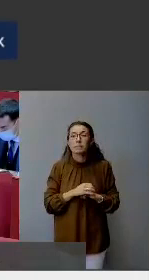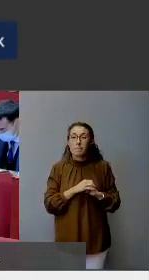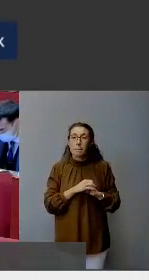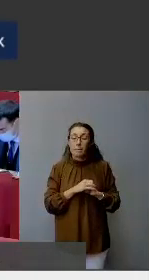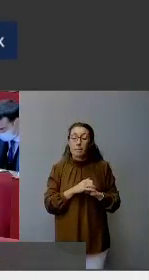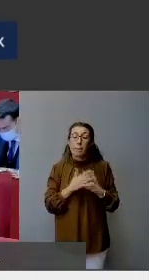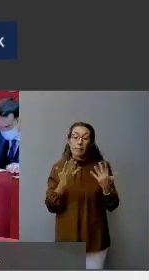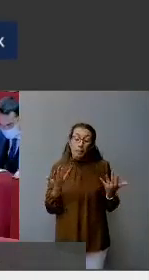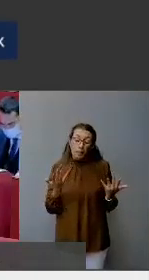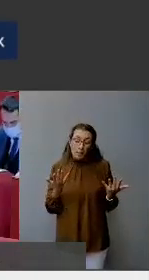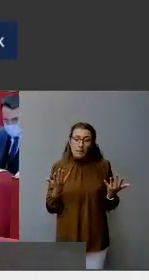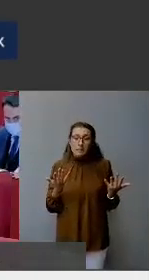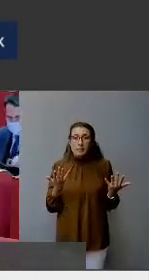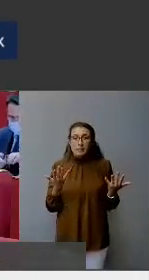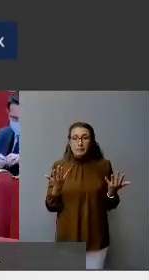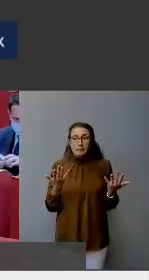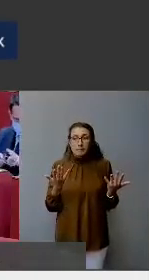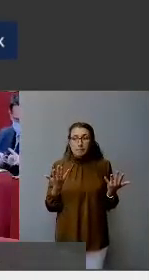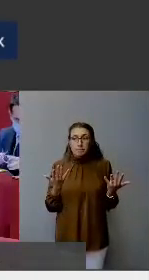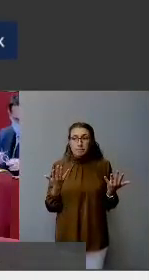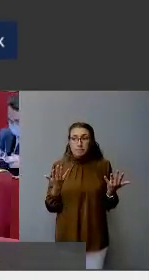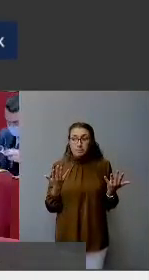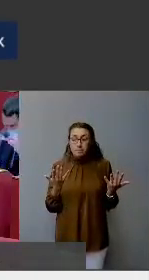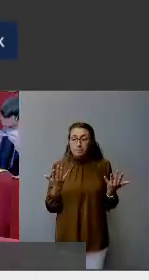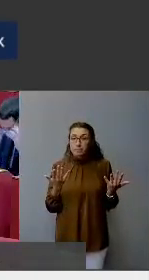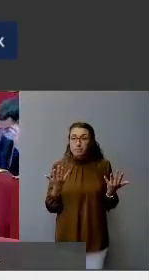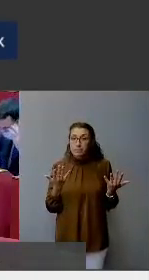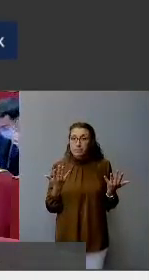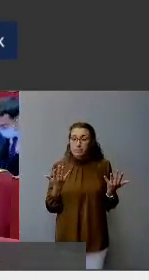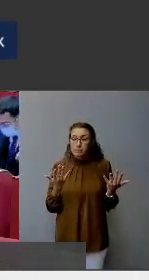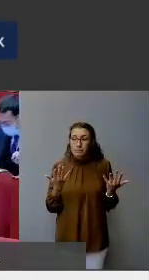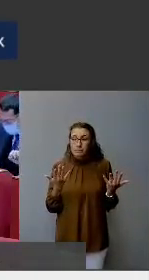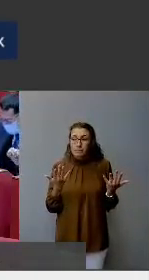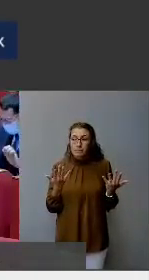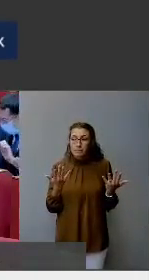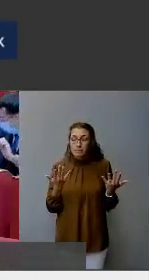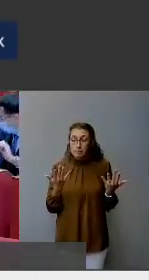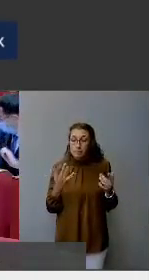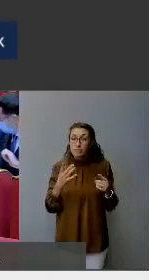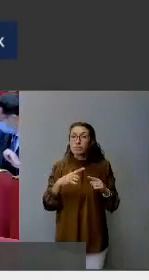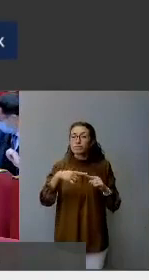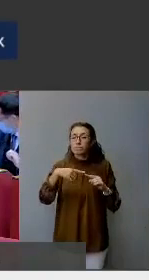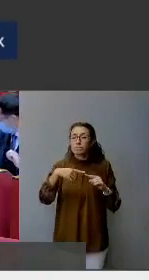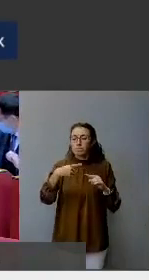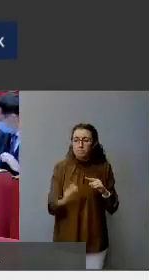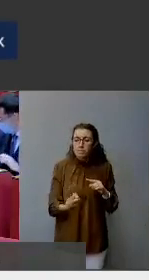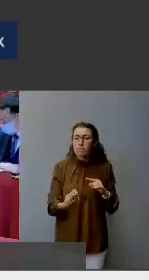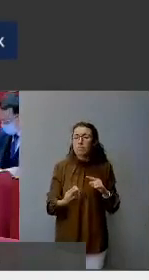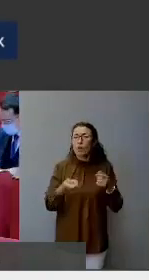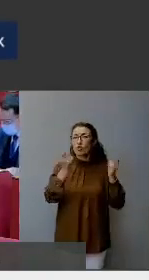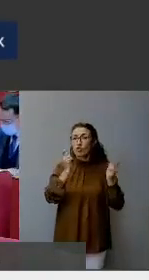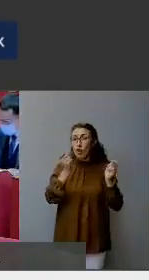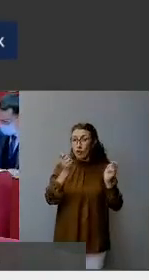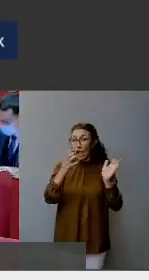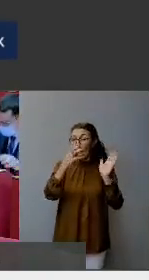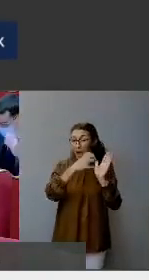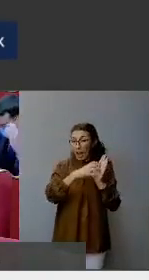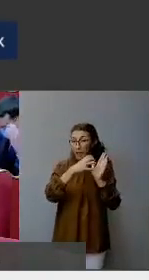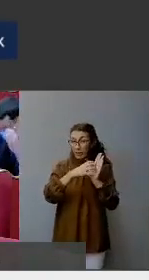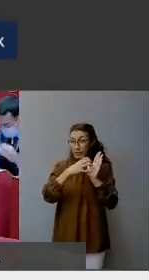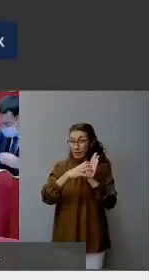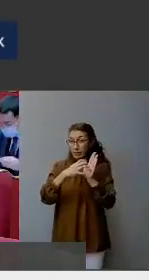ora successivamente erano usciti alcuni articoli sui giornali